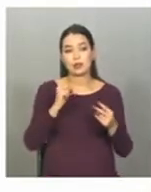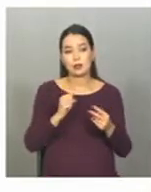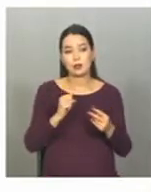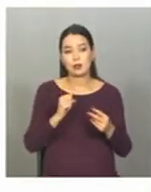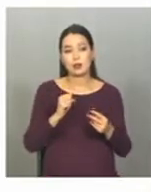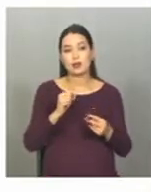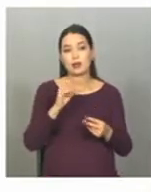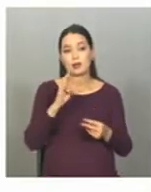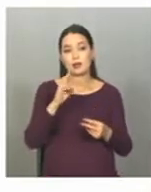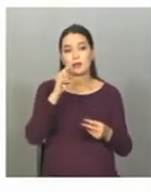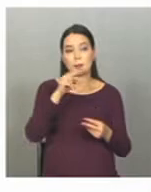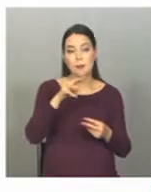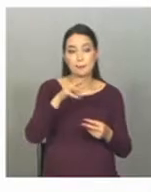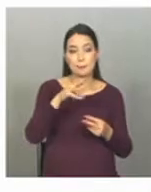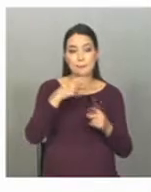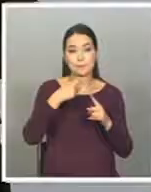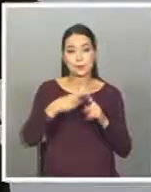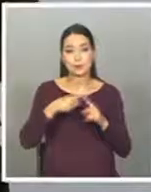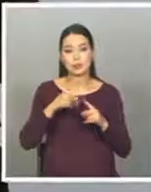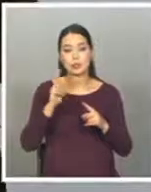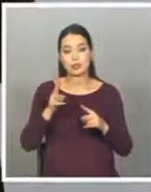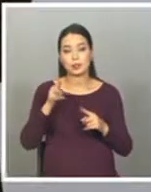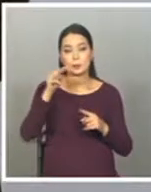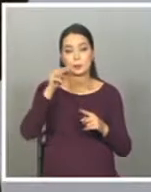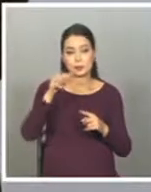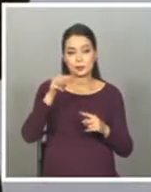n-нан m қосылған q-дан p дәрежесіне.